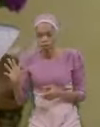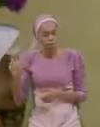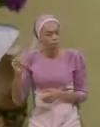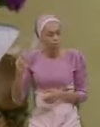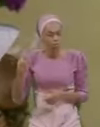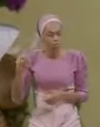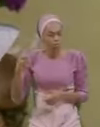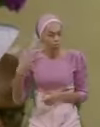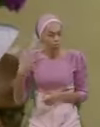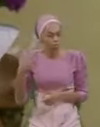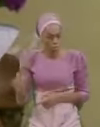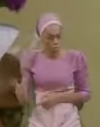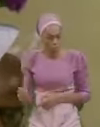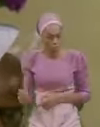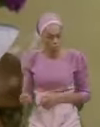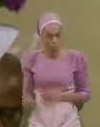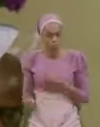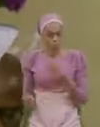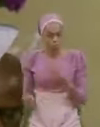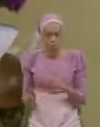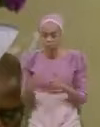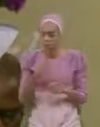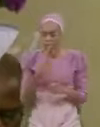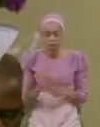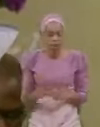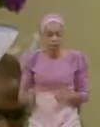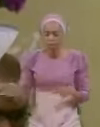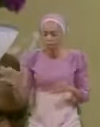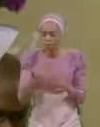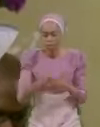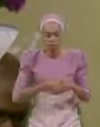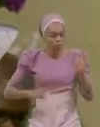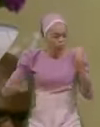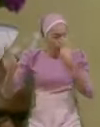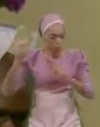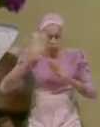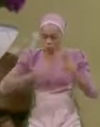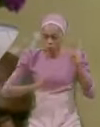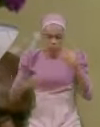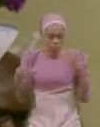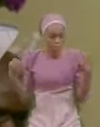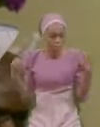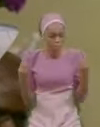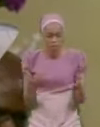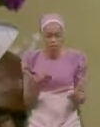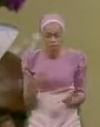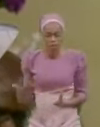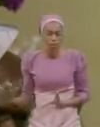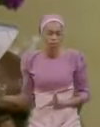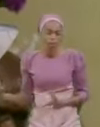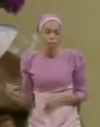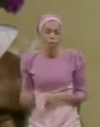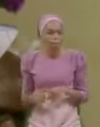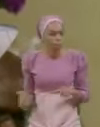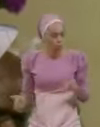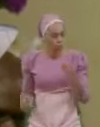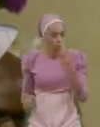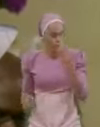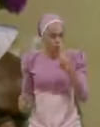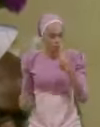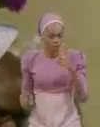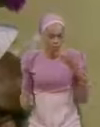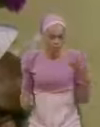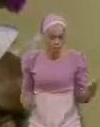t'inquiètes et tu t'agites pour beaucoup de choses une seule chose est